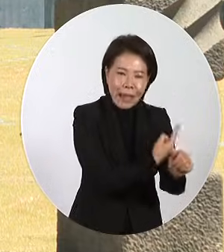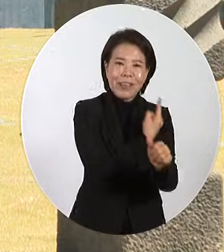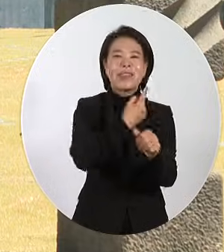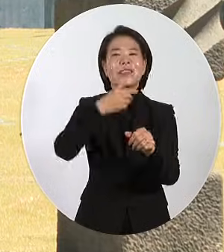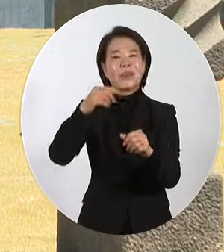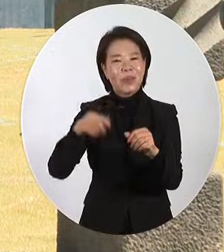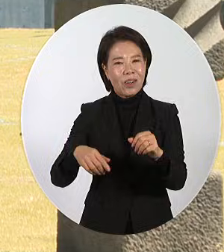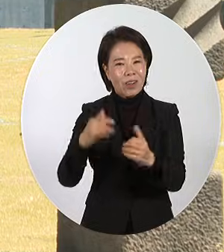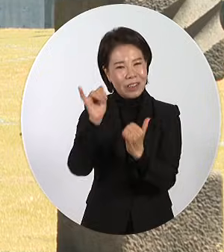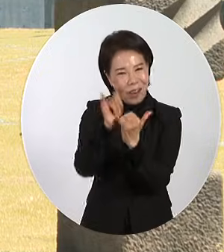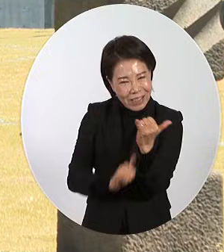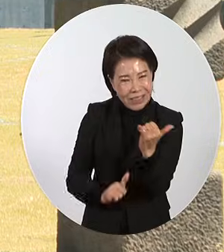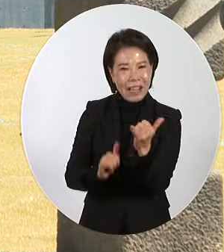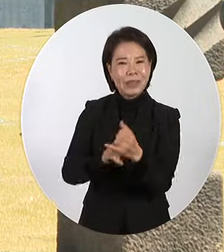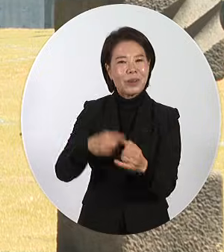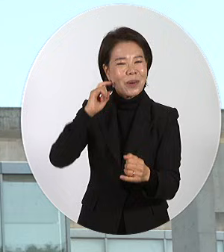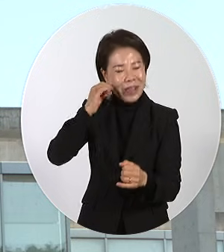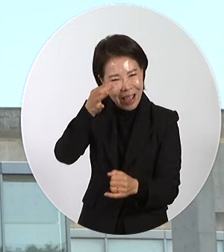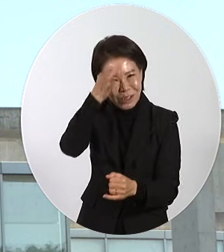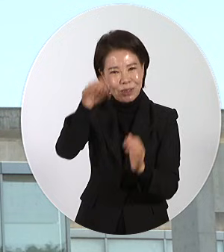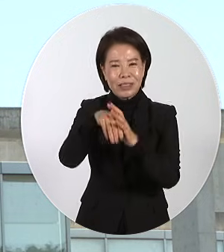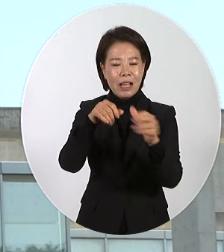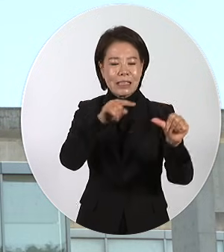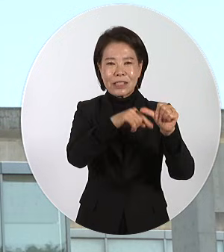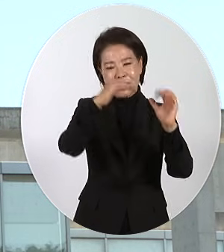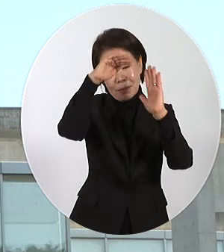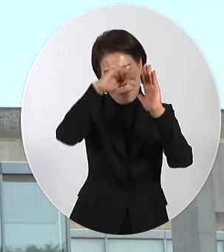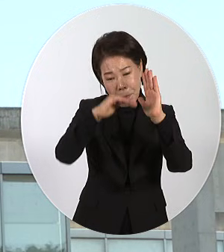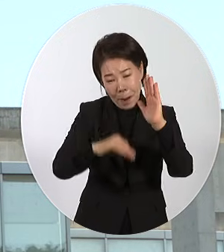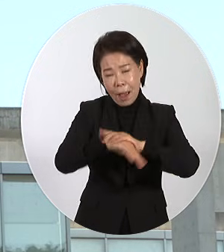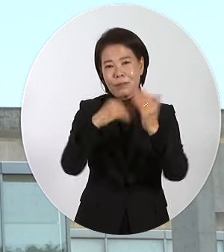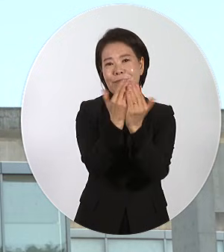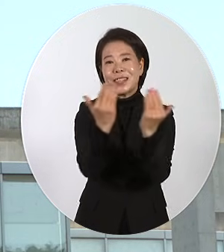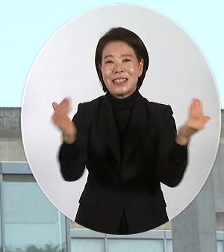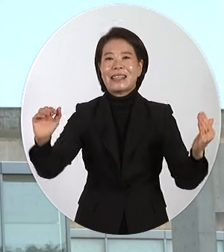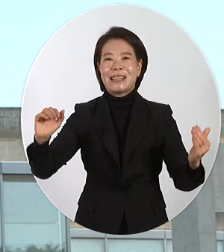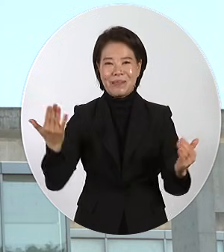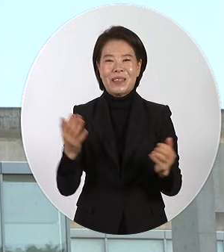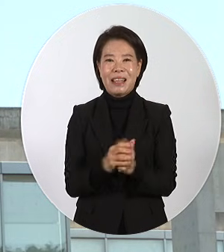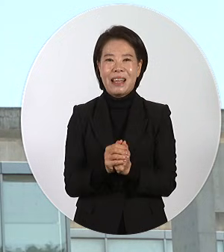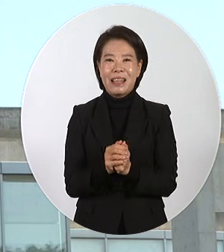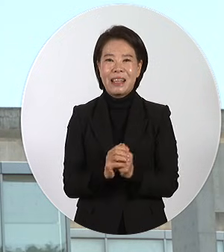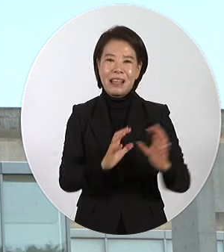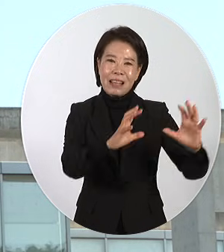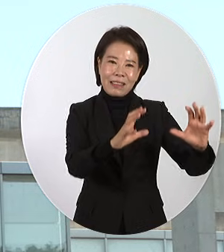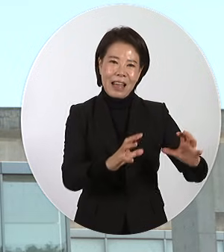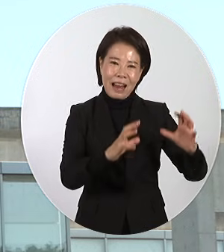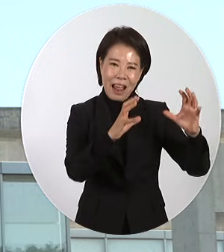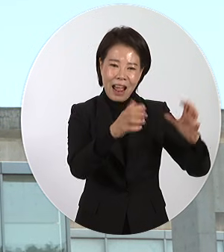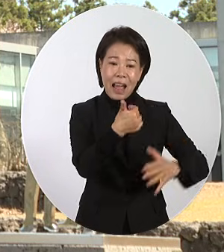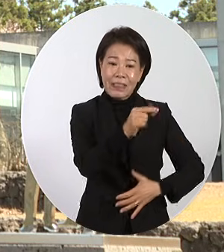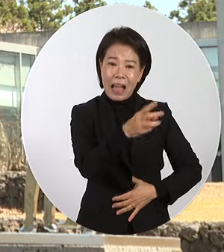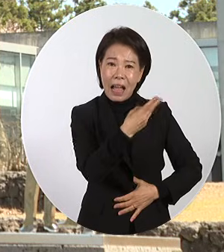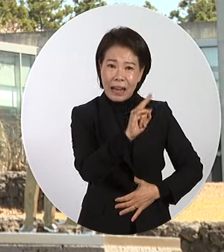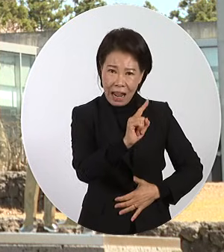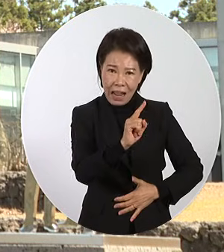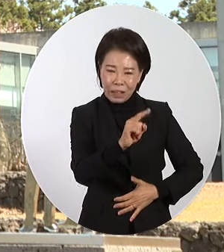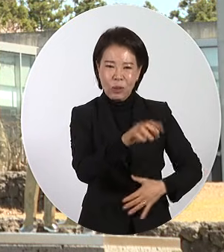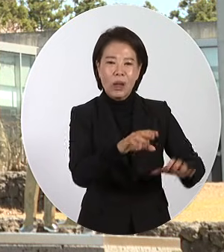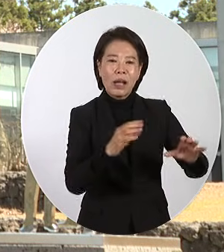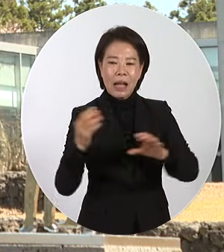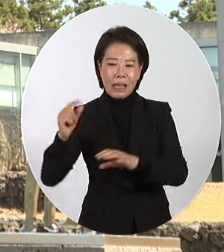자연과 역사, 예술적 감성을 주제로 5개 섹션으로 구성됐는데요. 나라 요시토모,